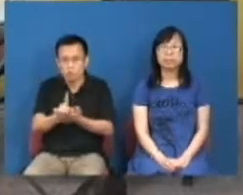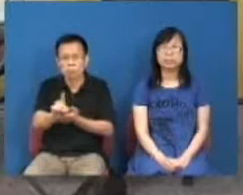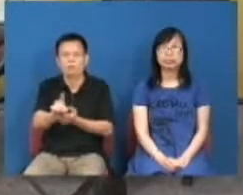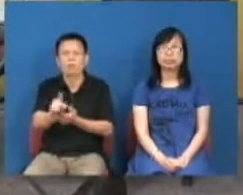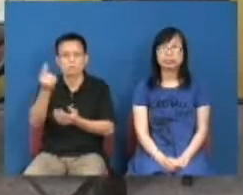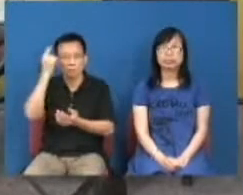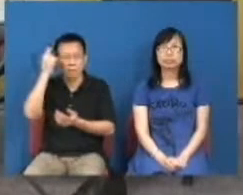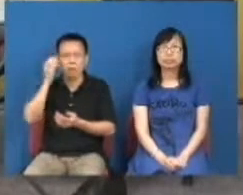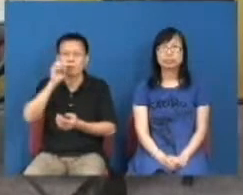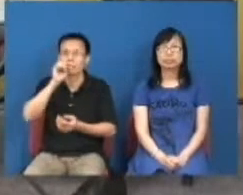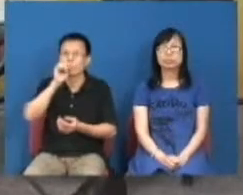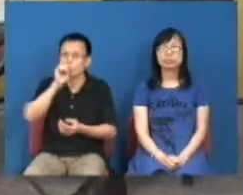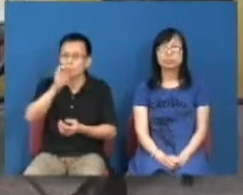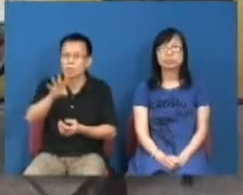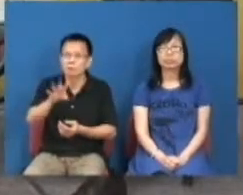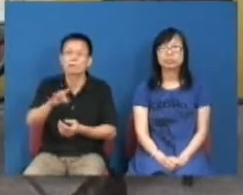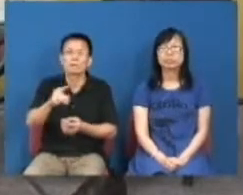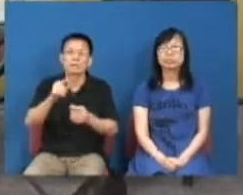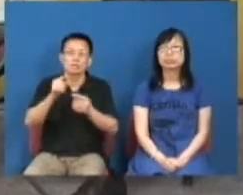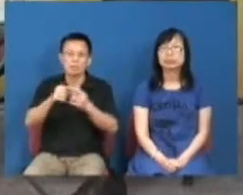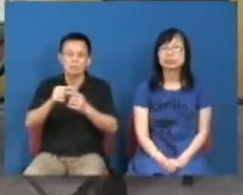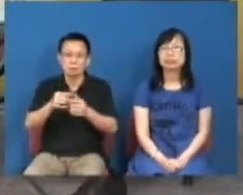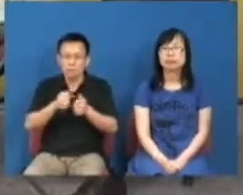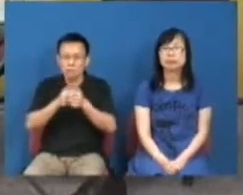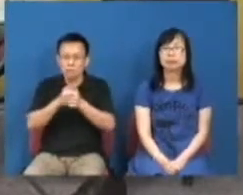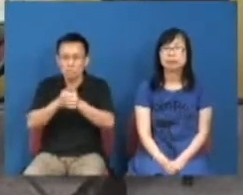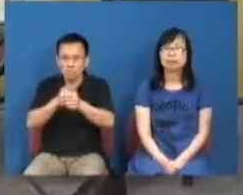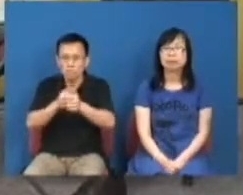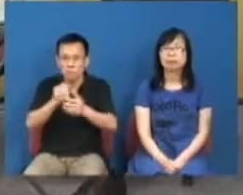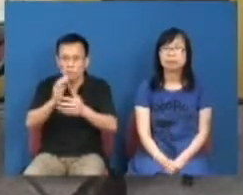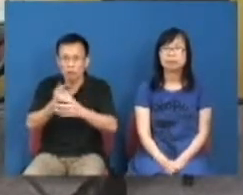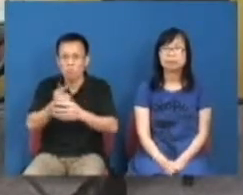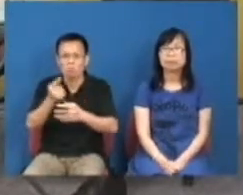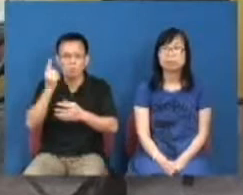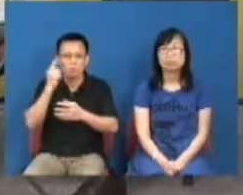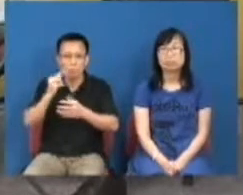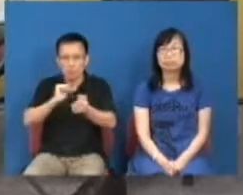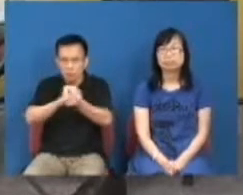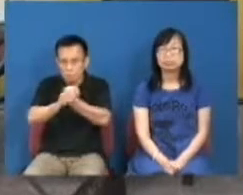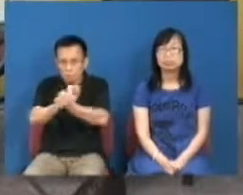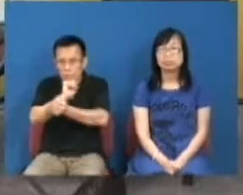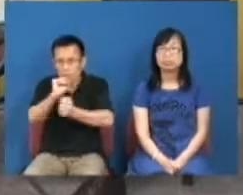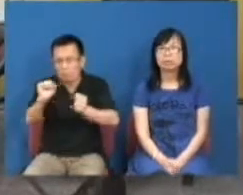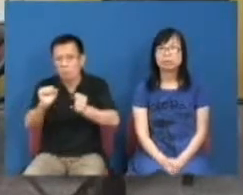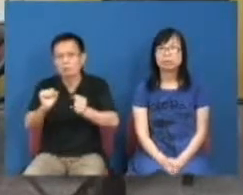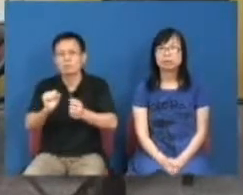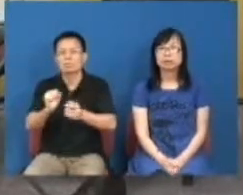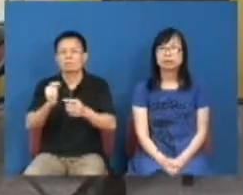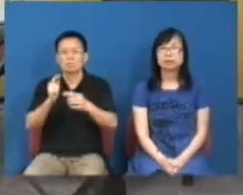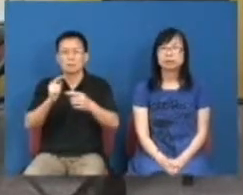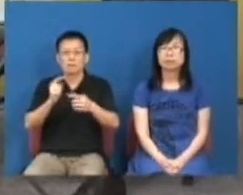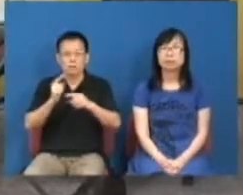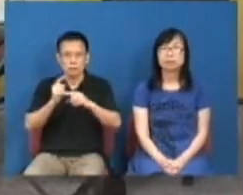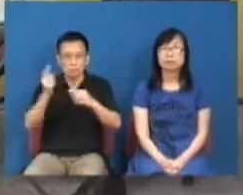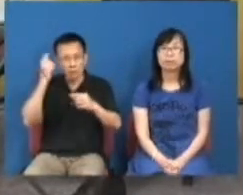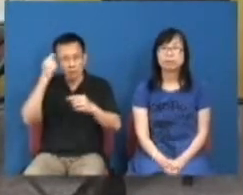啊，佢曉追嗰個原因，曉得同你哋去查。係 啊。 攞調解員咧，其實最重要就係識